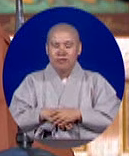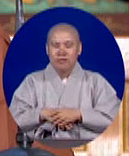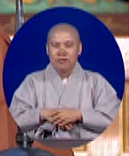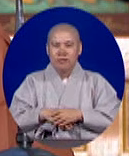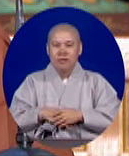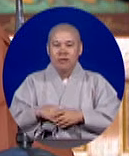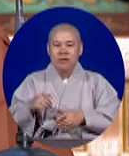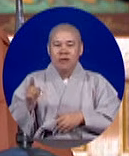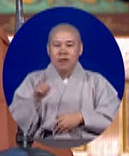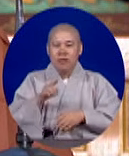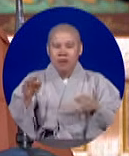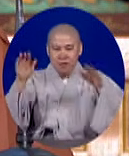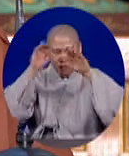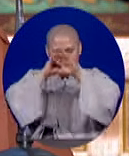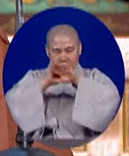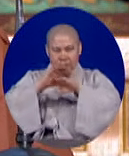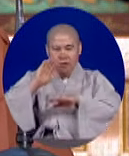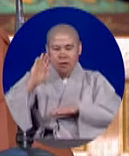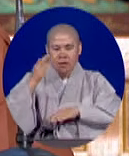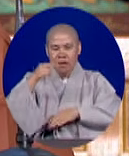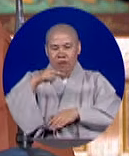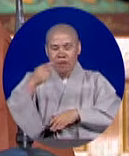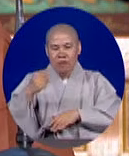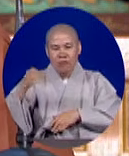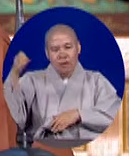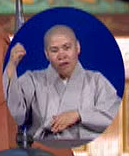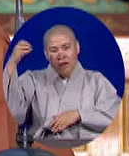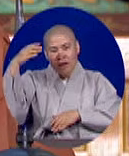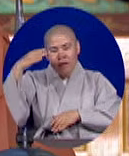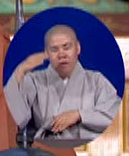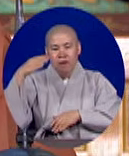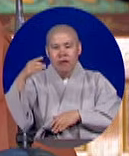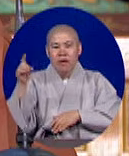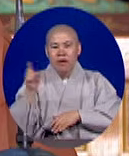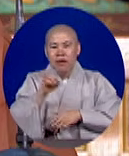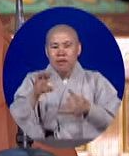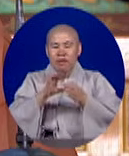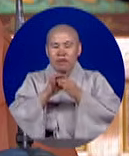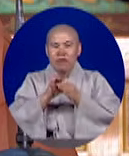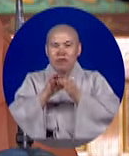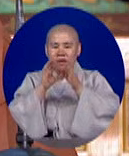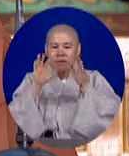아무리 밤이 돌아와도 그 태양하고는 아무 상관이 없다 이 소리예요.